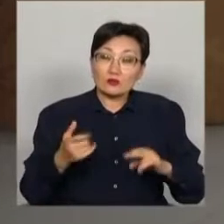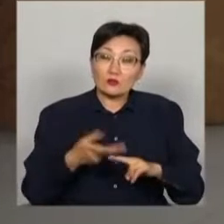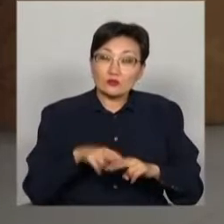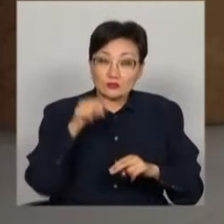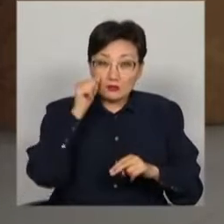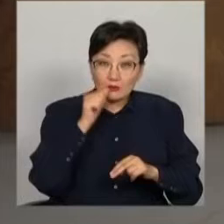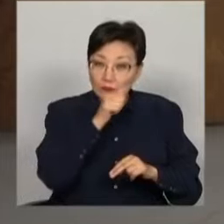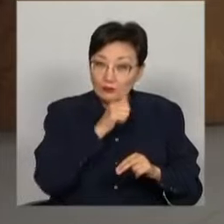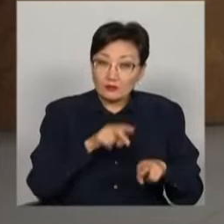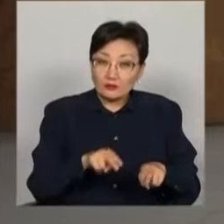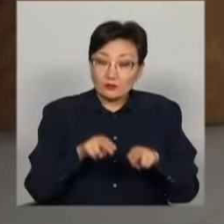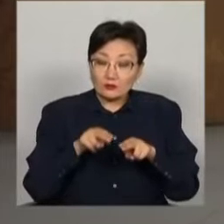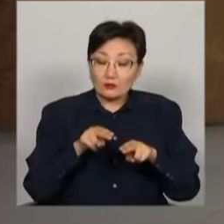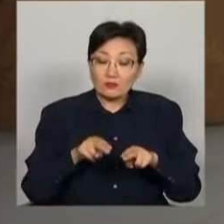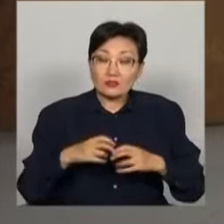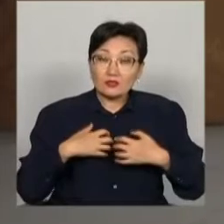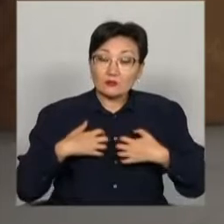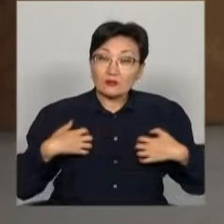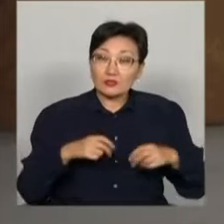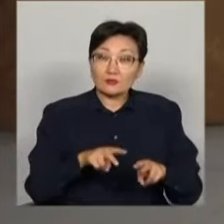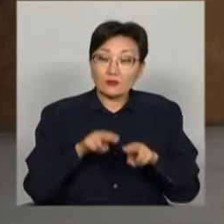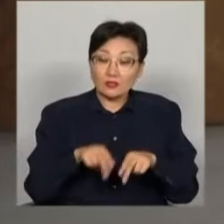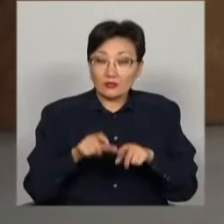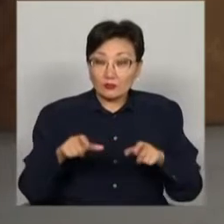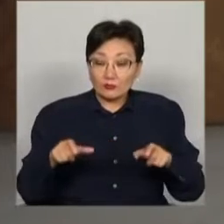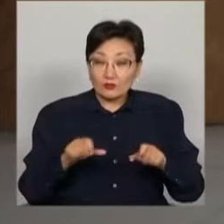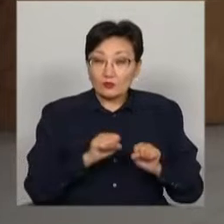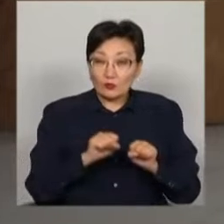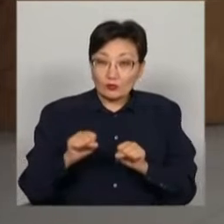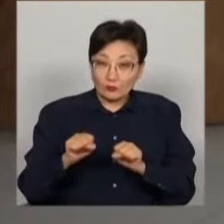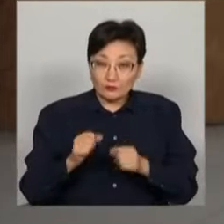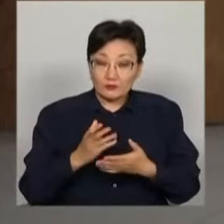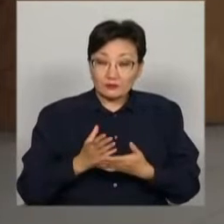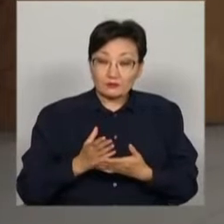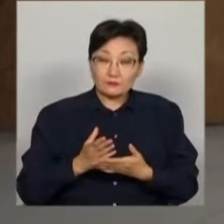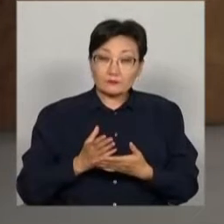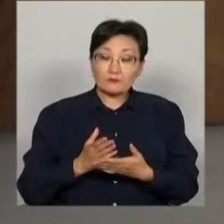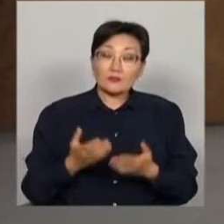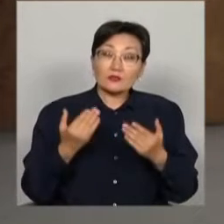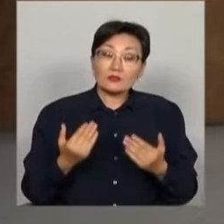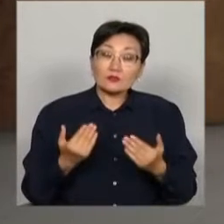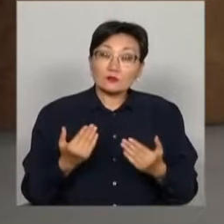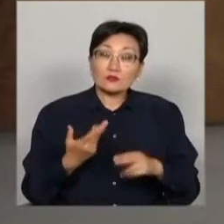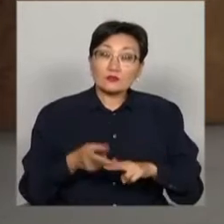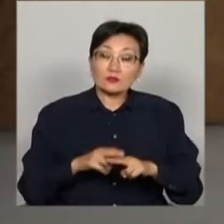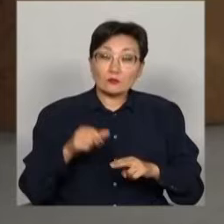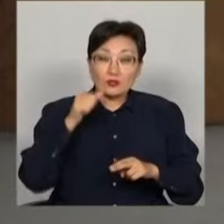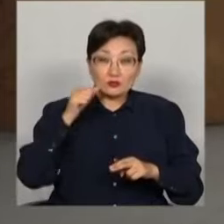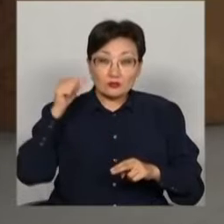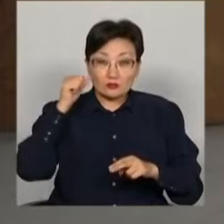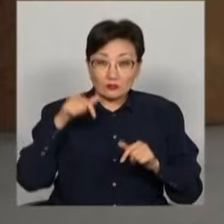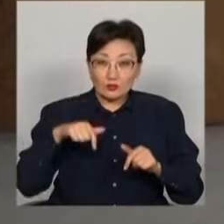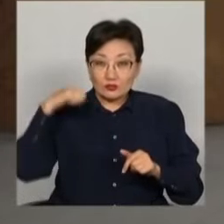браконьерлік қастандық жасайтын осы адамдардан қорғау болып келеді. Енді осы өткен жыл мен